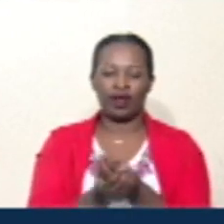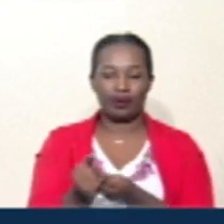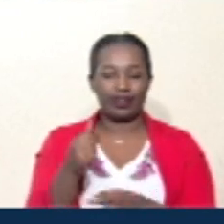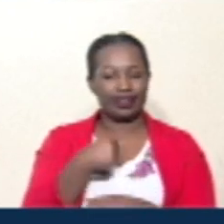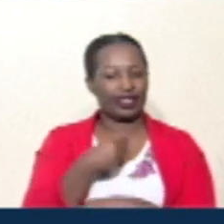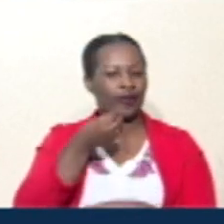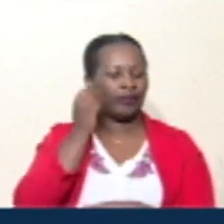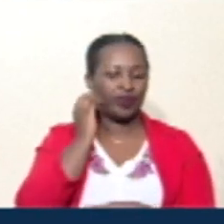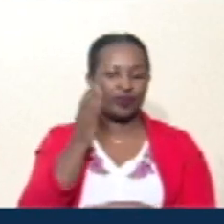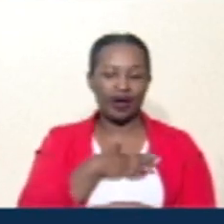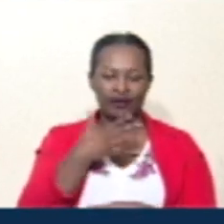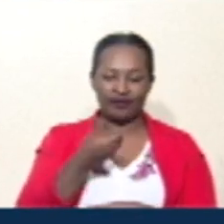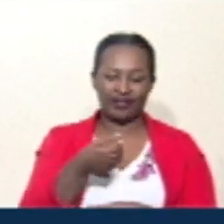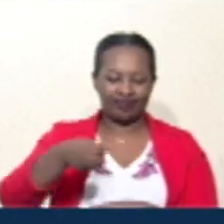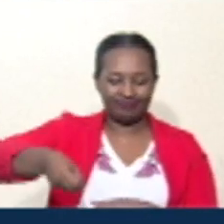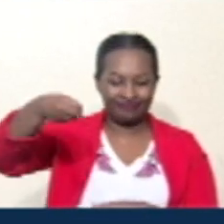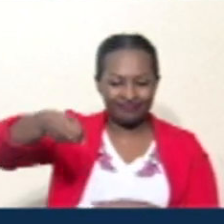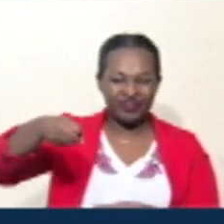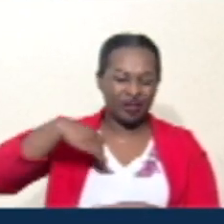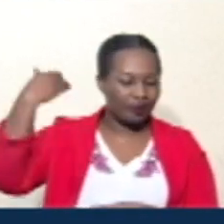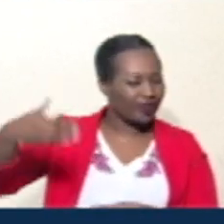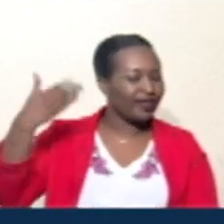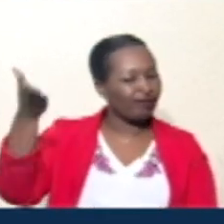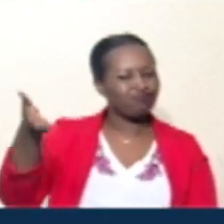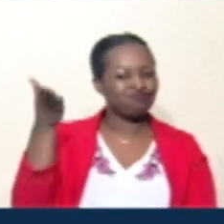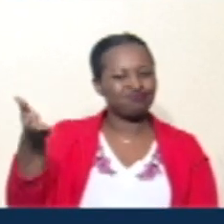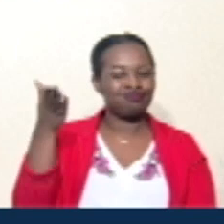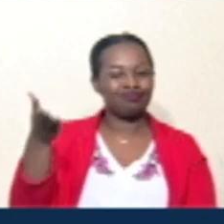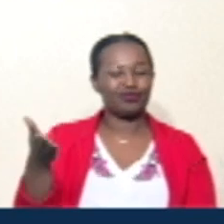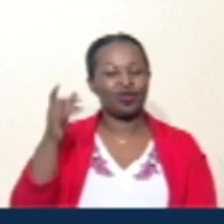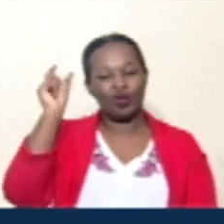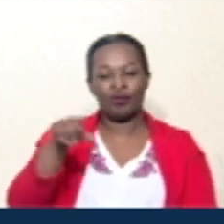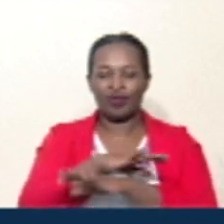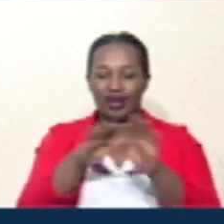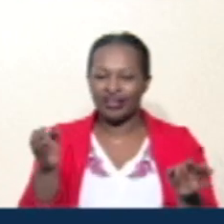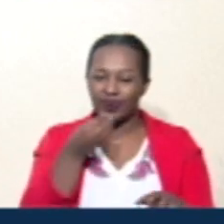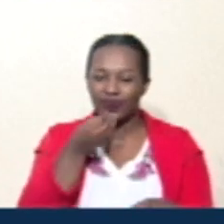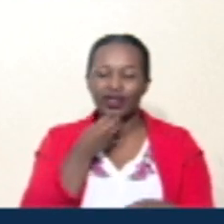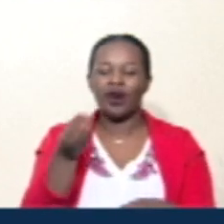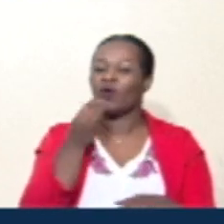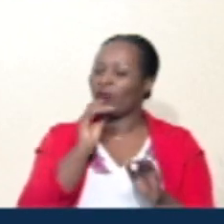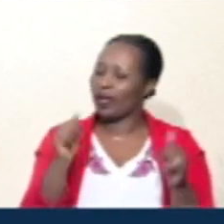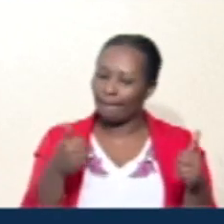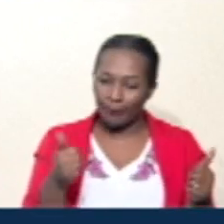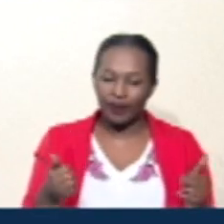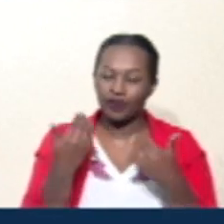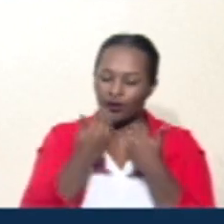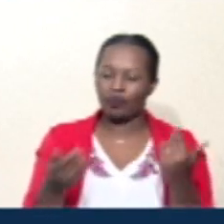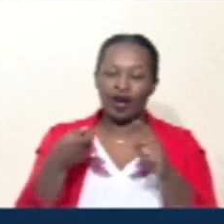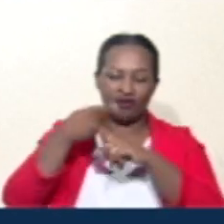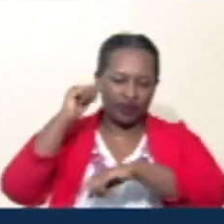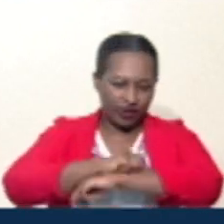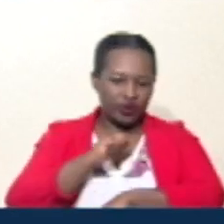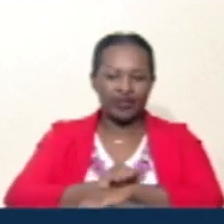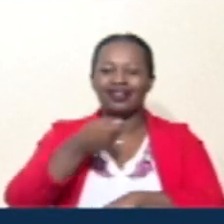Njyewe iwanjye ngira akajerekani gahoraho hafi, ari umaze kurya, ari utararya se, umwana uvuye ku